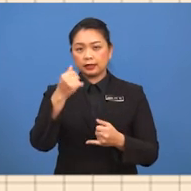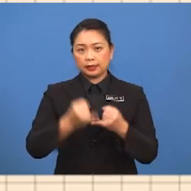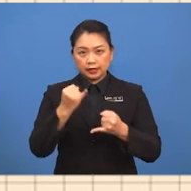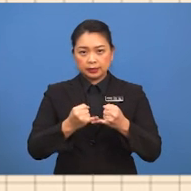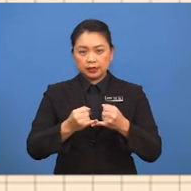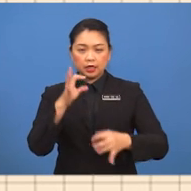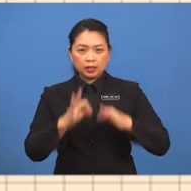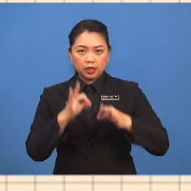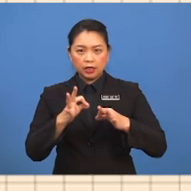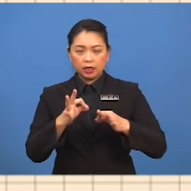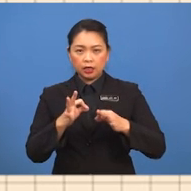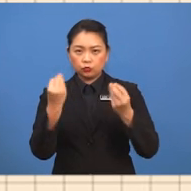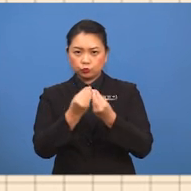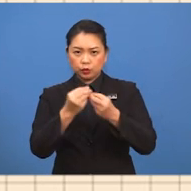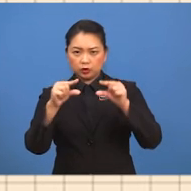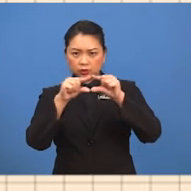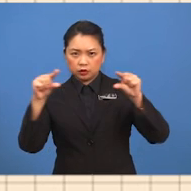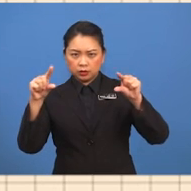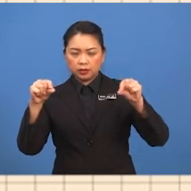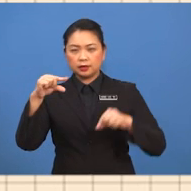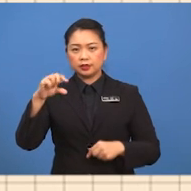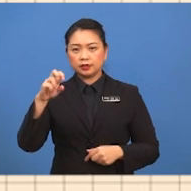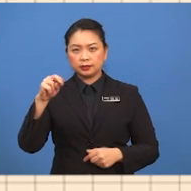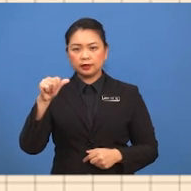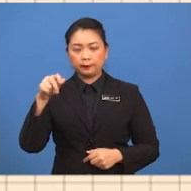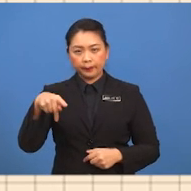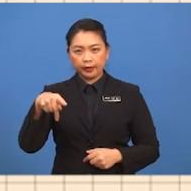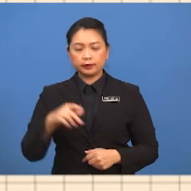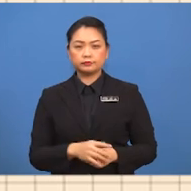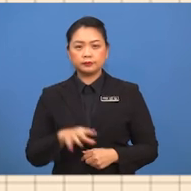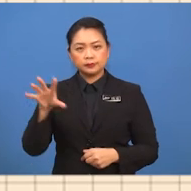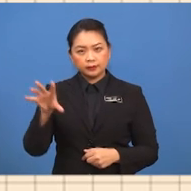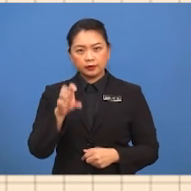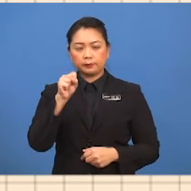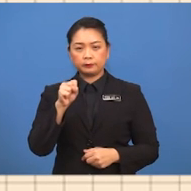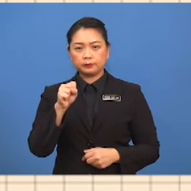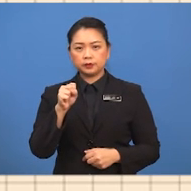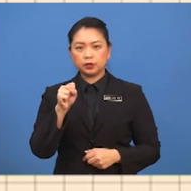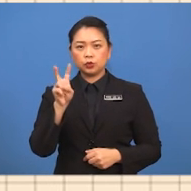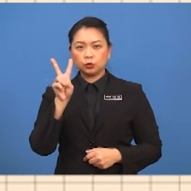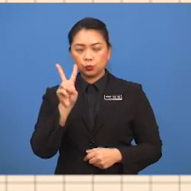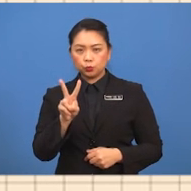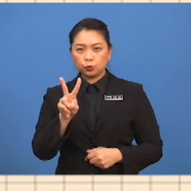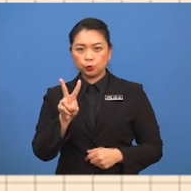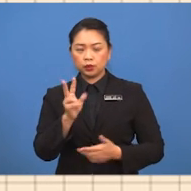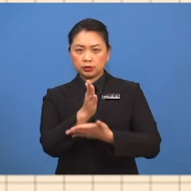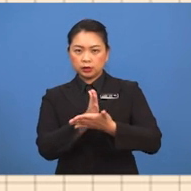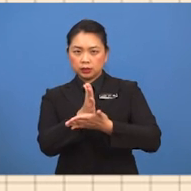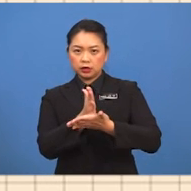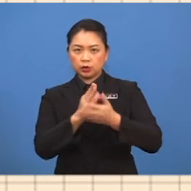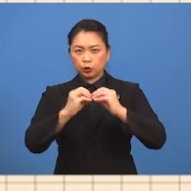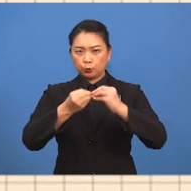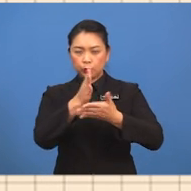sekiranya bilangan nilai data adalah genap, ambil jumlah dua nilai data di